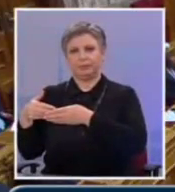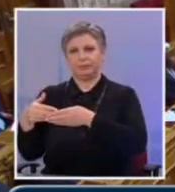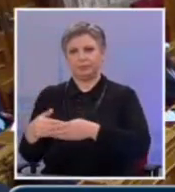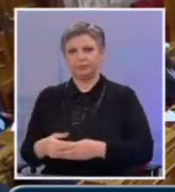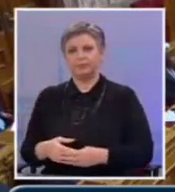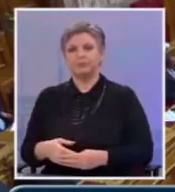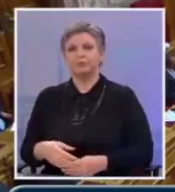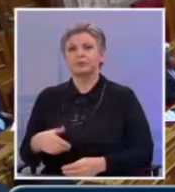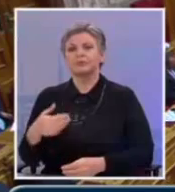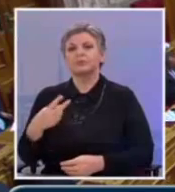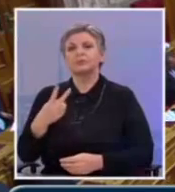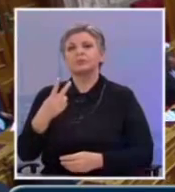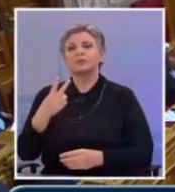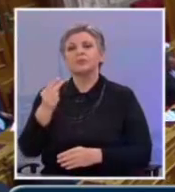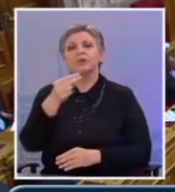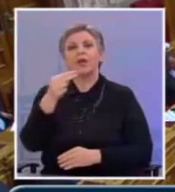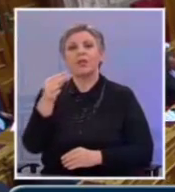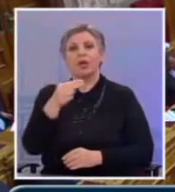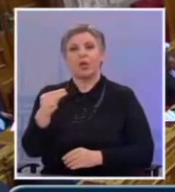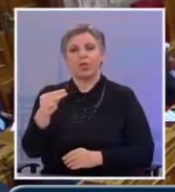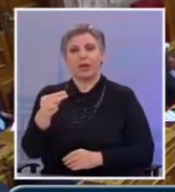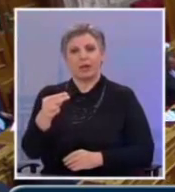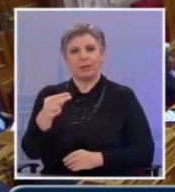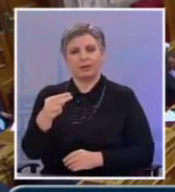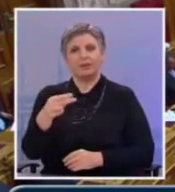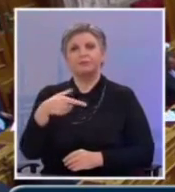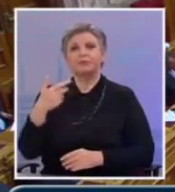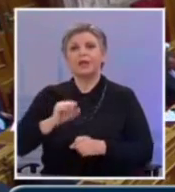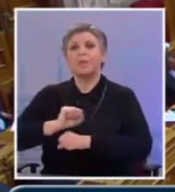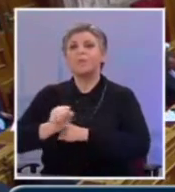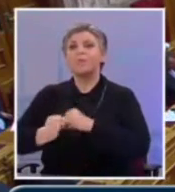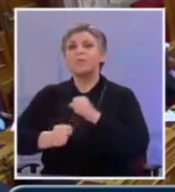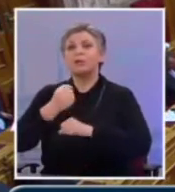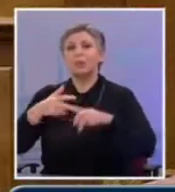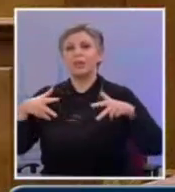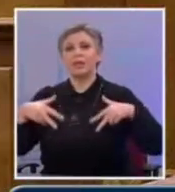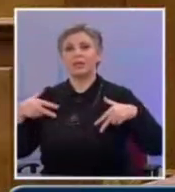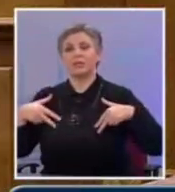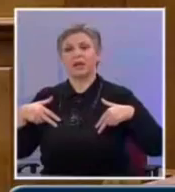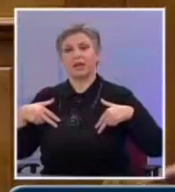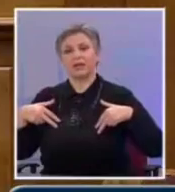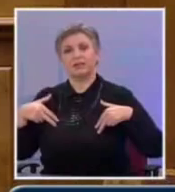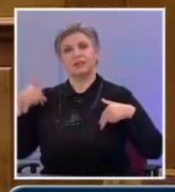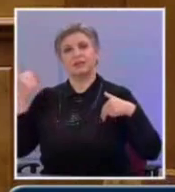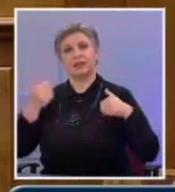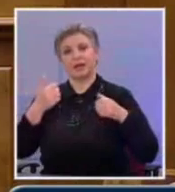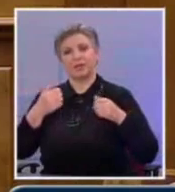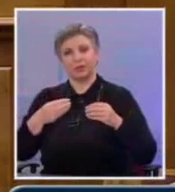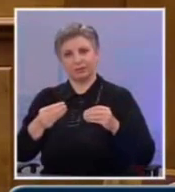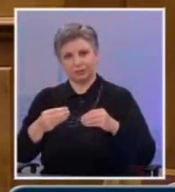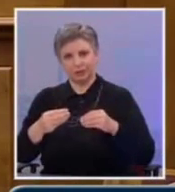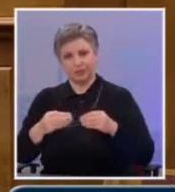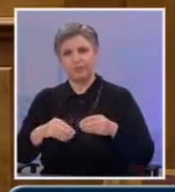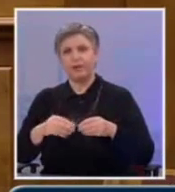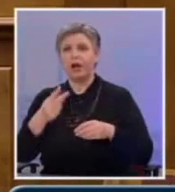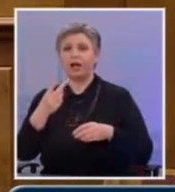Δυο θέματα προσπαθεί η κυβέρνηση να επιβάλλει στην ατζέντα. Δύο σε συσκευασία του